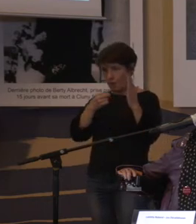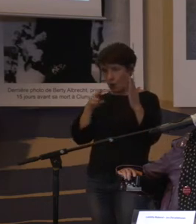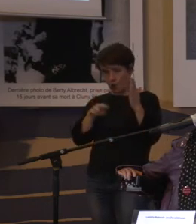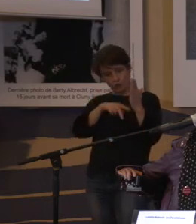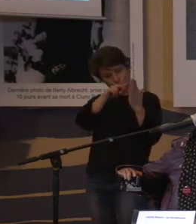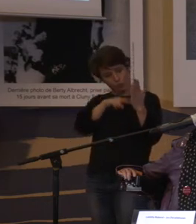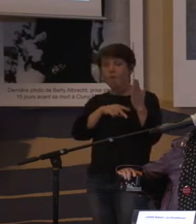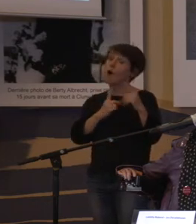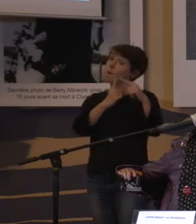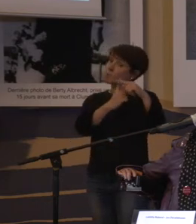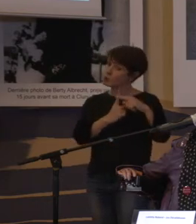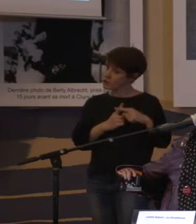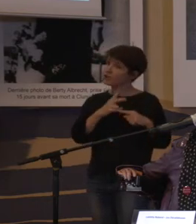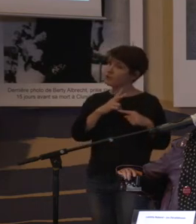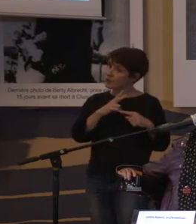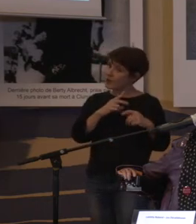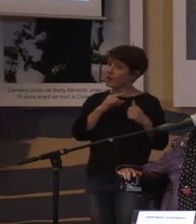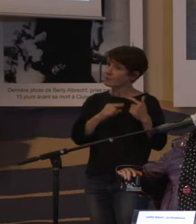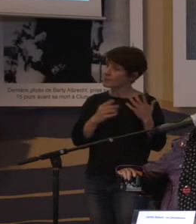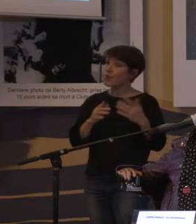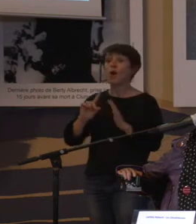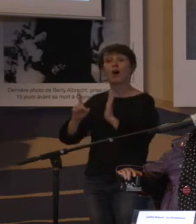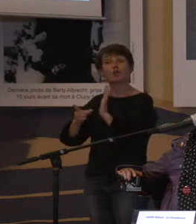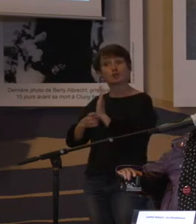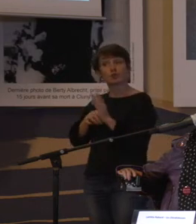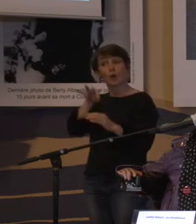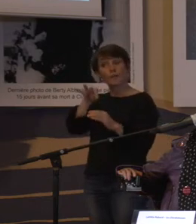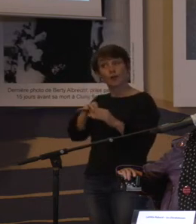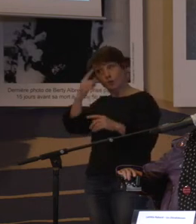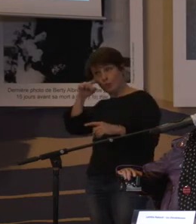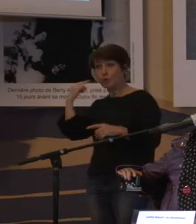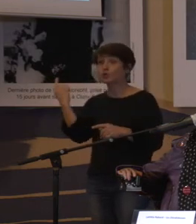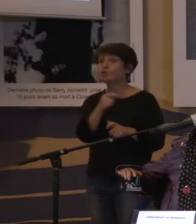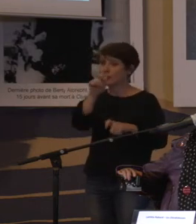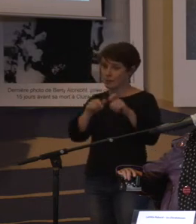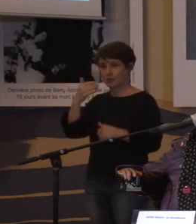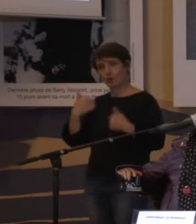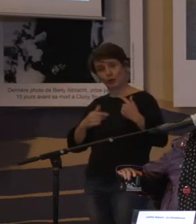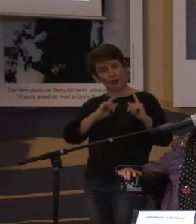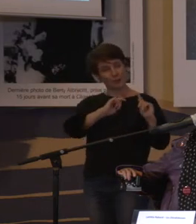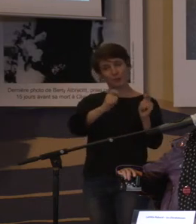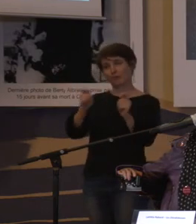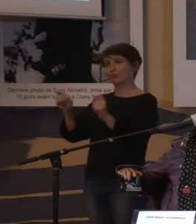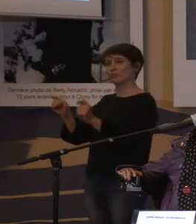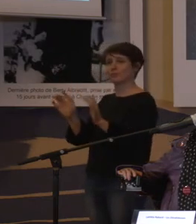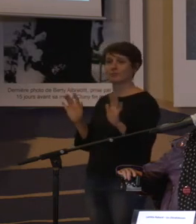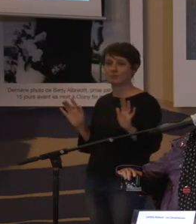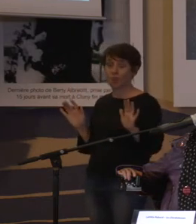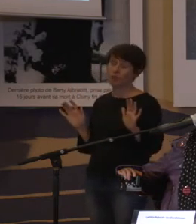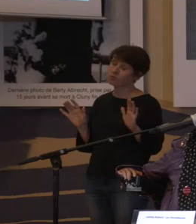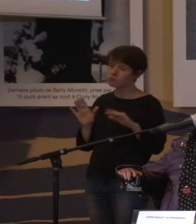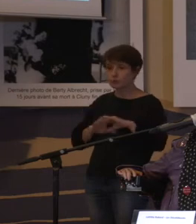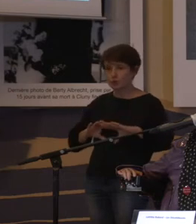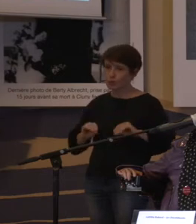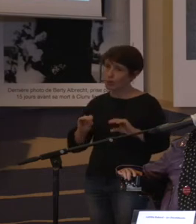points positifs, le fait d'avoir donné le droit de vote à toutes les personnes handicapées, même si on peut quand même dire que dans la réalité,